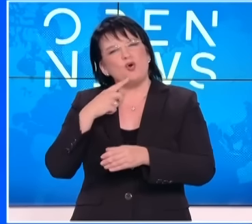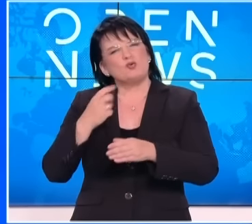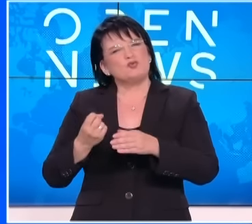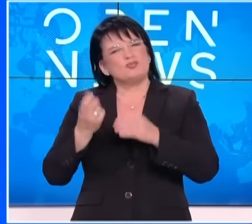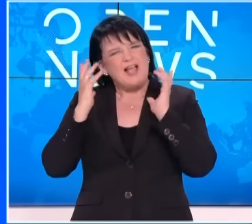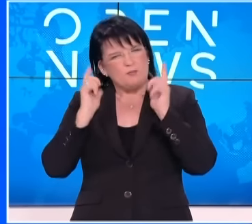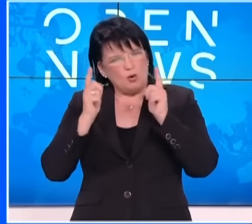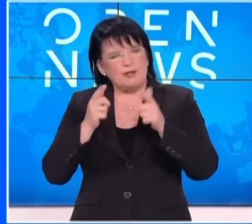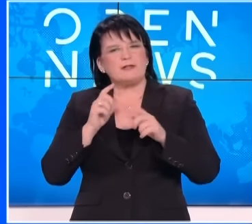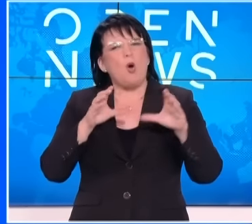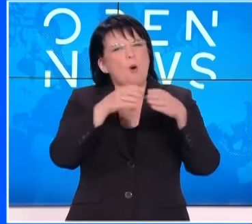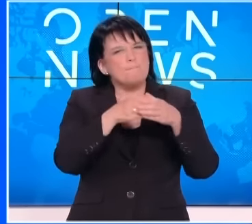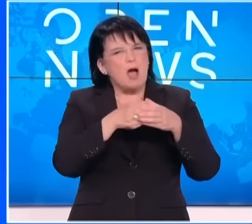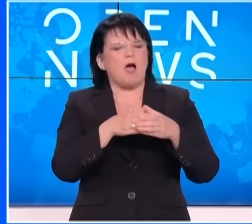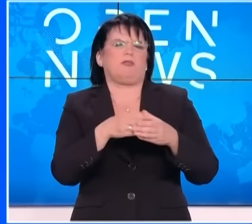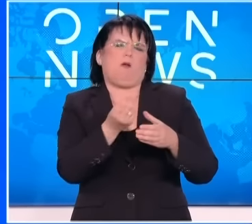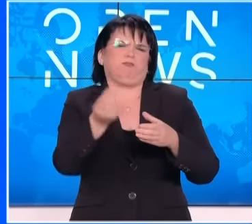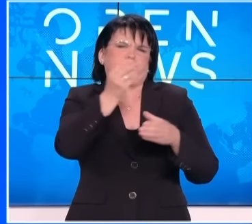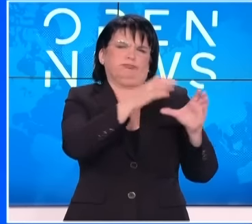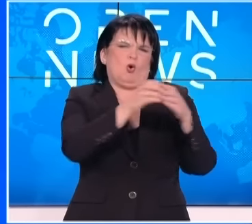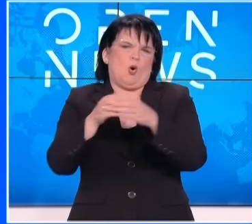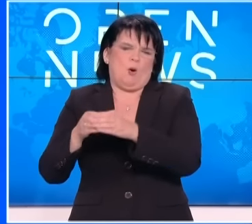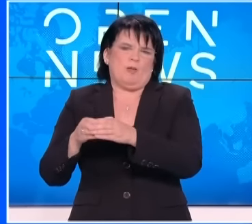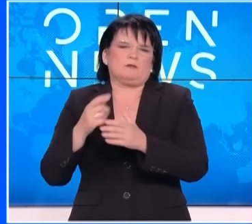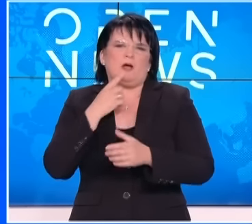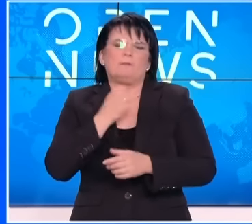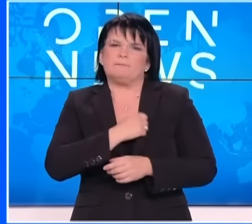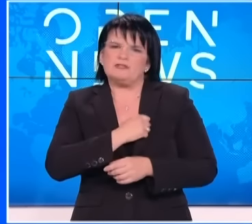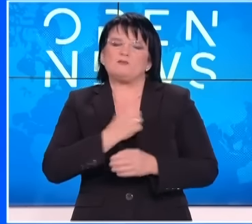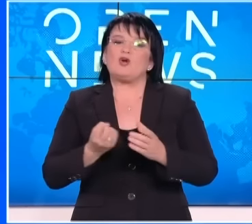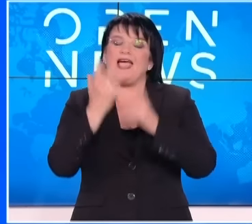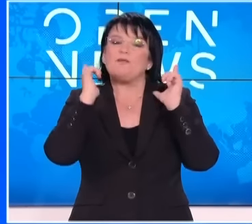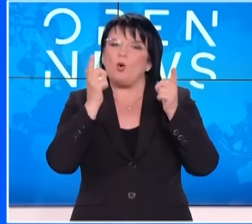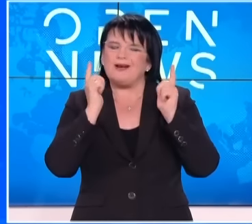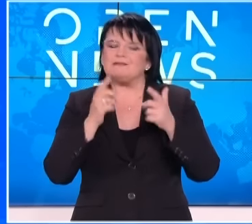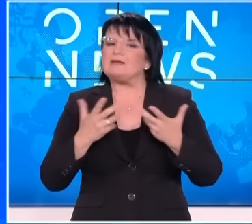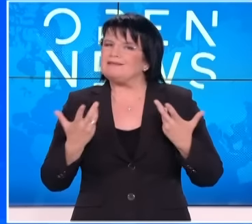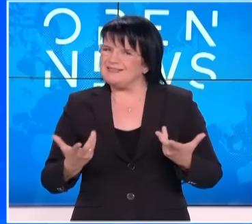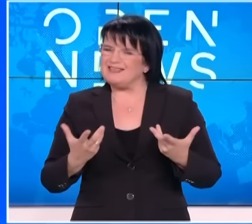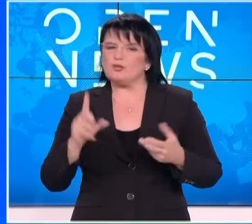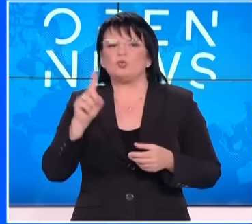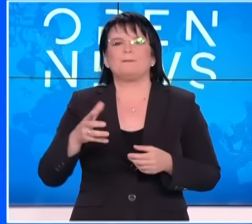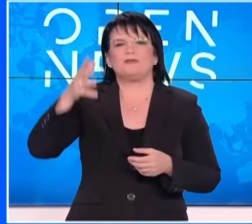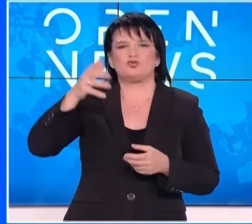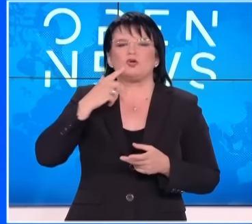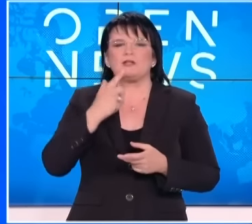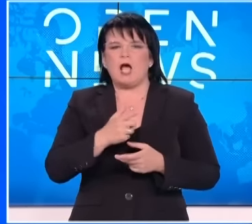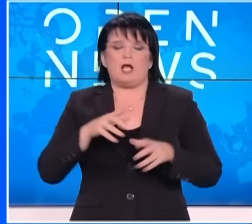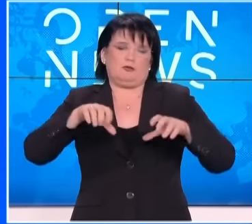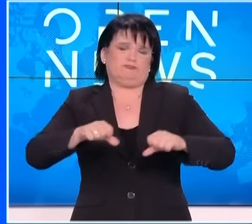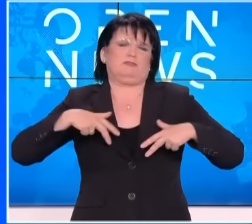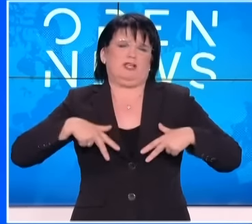διότι υπάρχει κατηγορία από τα περισσότερα κόμματα της αντιπολίτευσης πως η νέα δημοκρατία το κόμμα του κυριάκου μητσοτάκη που